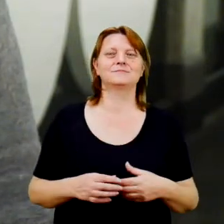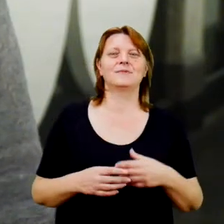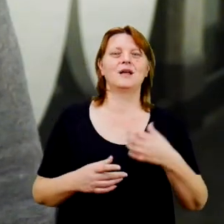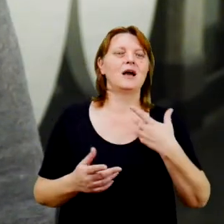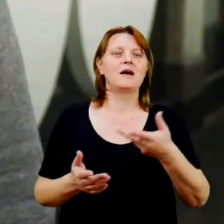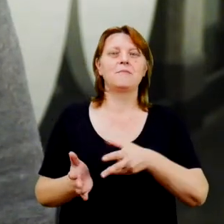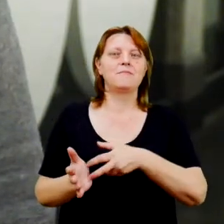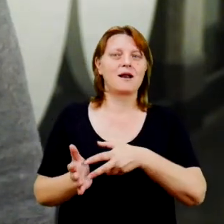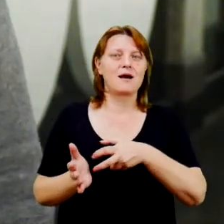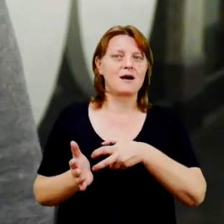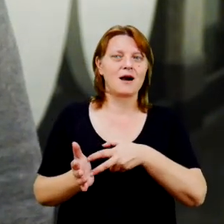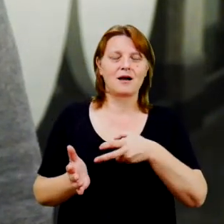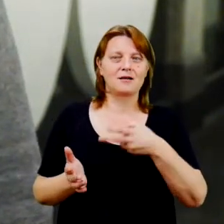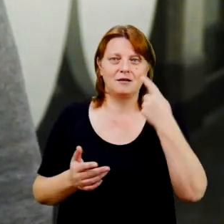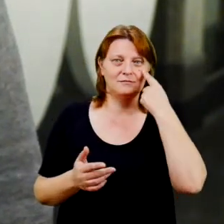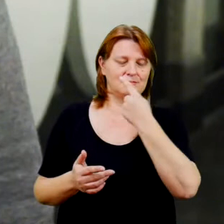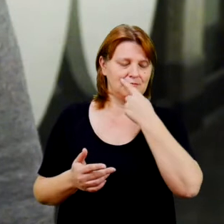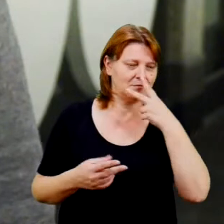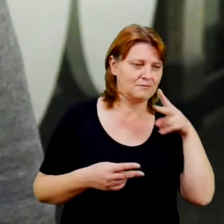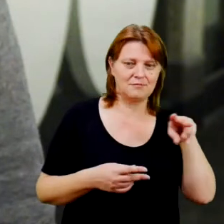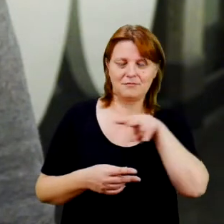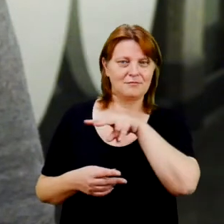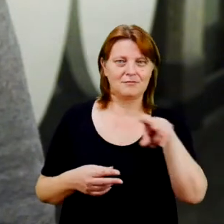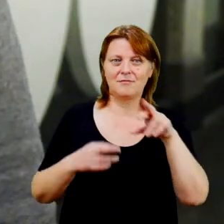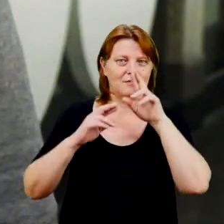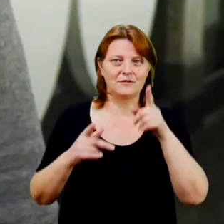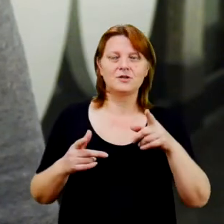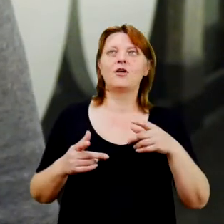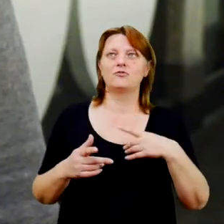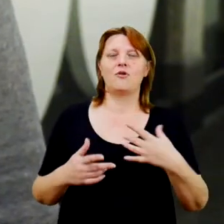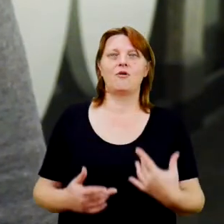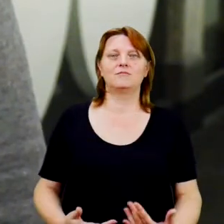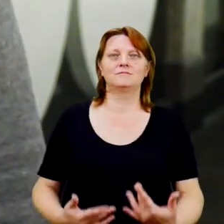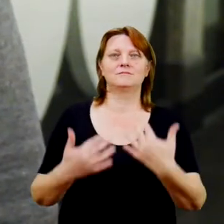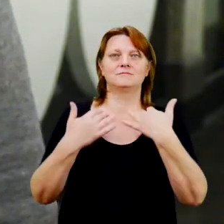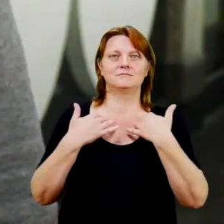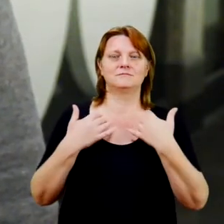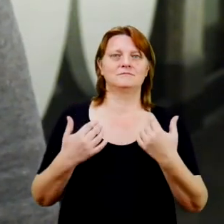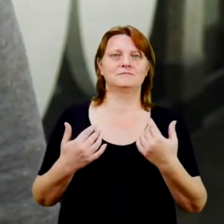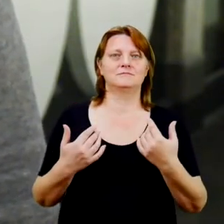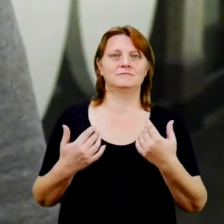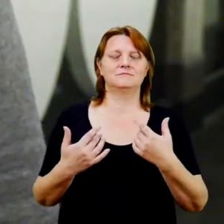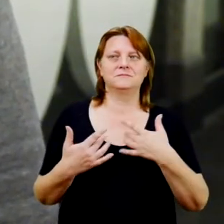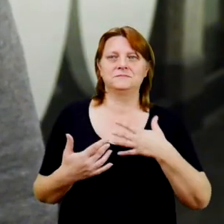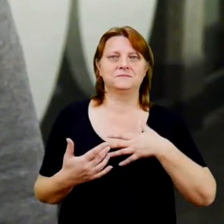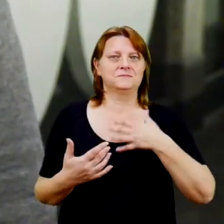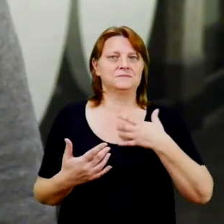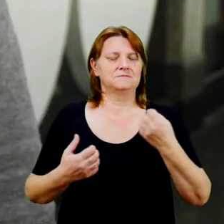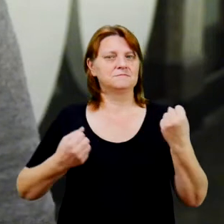Brak zmysłu wzroku myślę, że wpłynął na mnie, pozwolił mi o